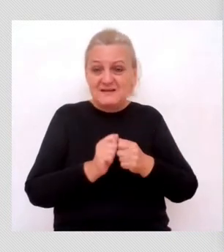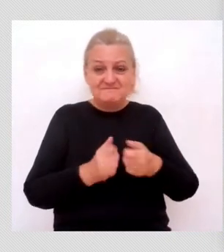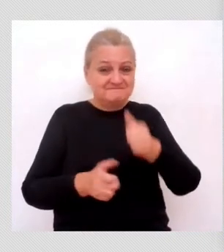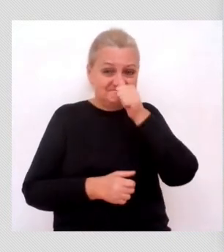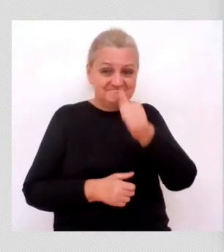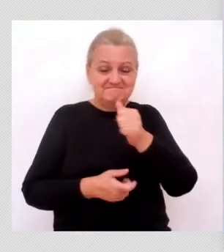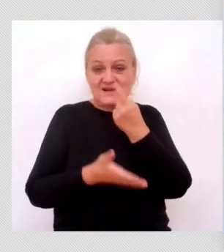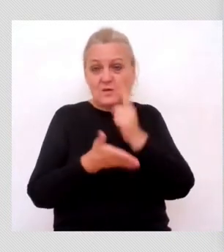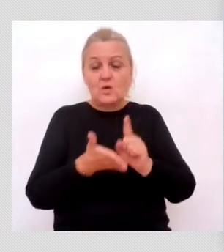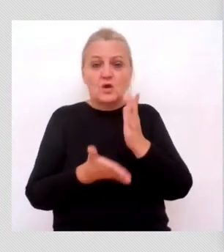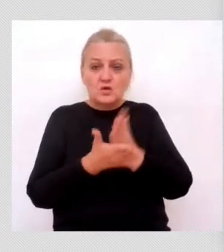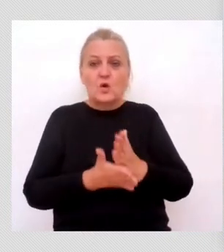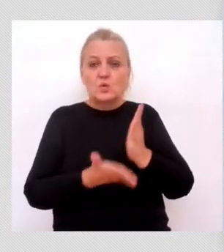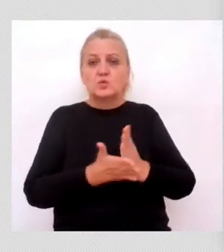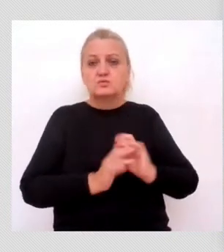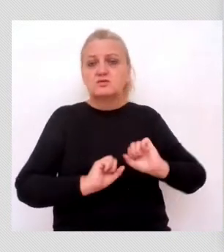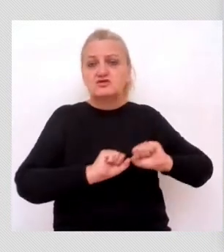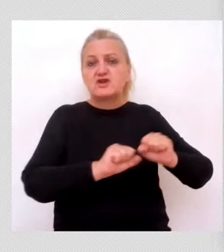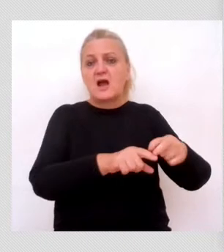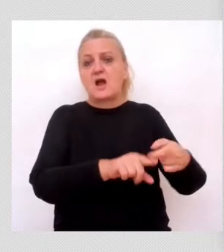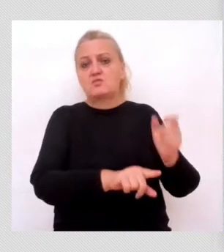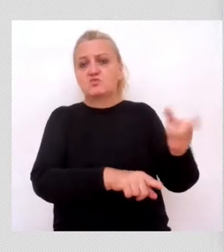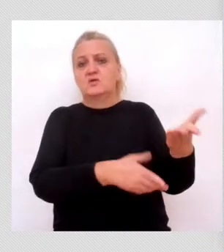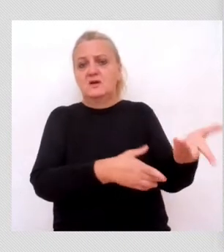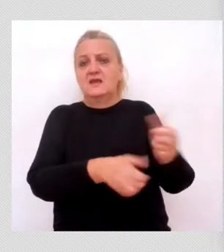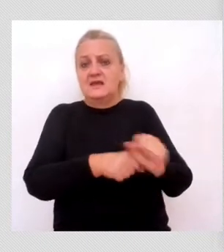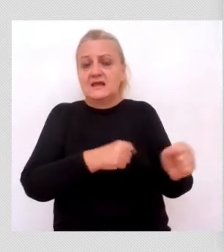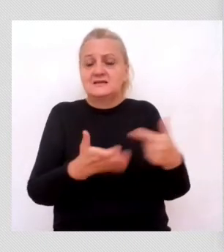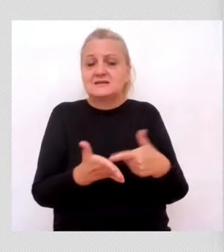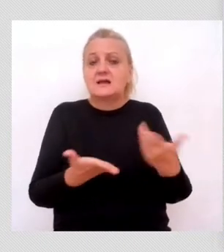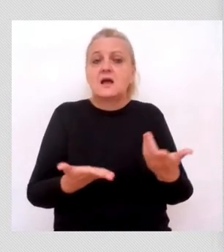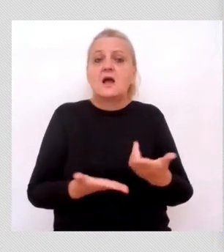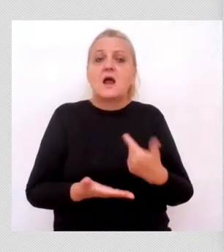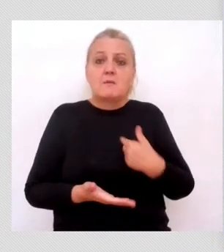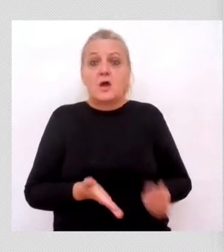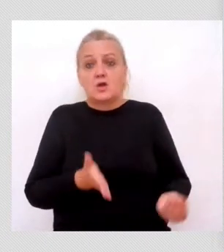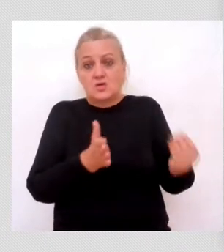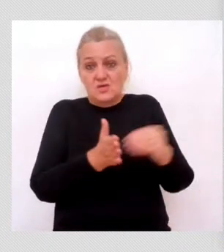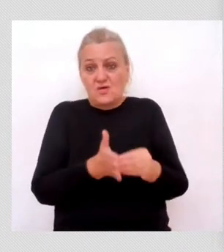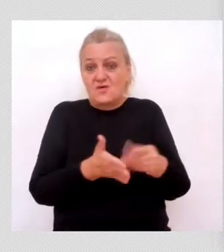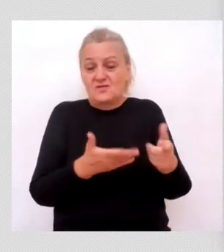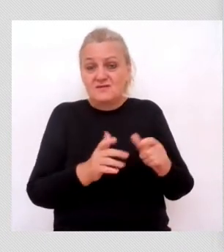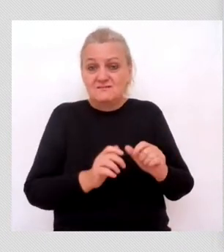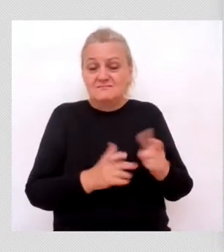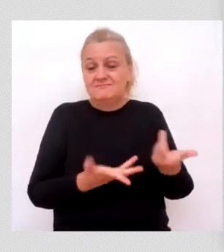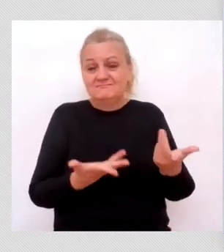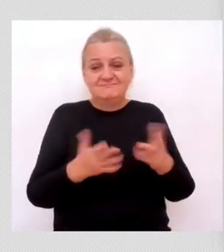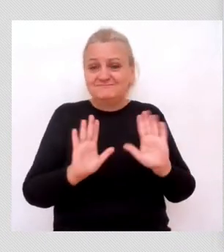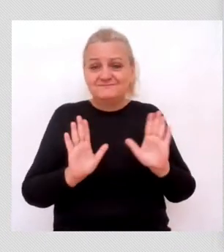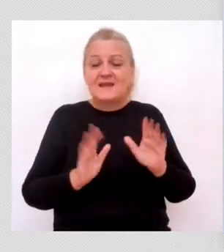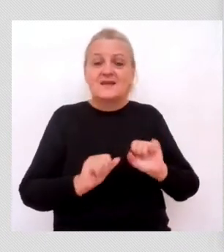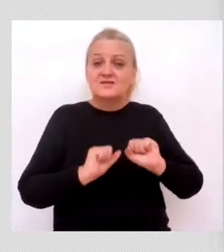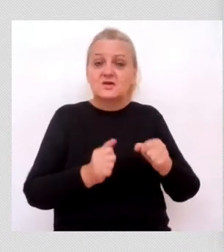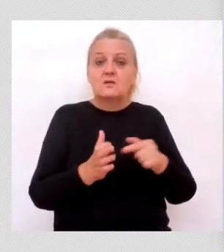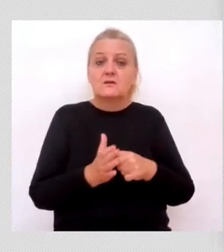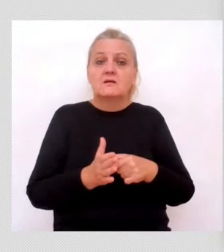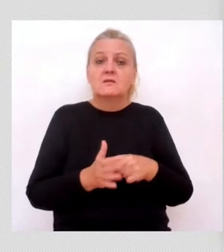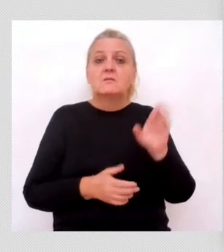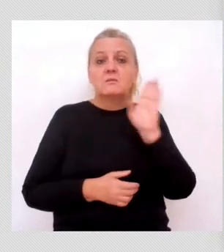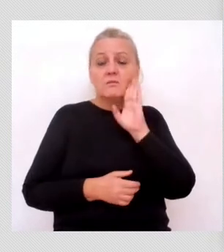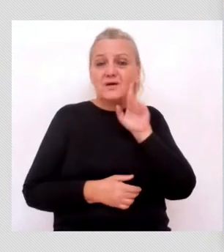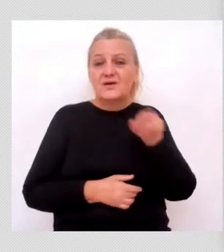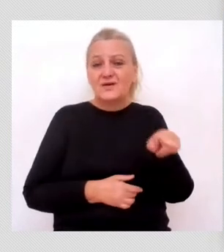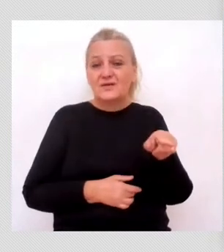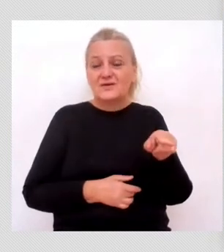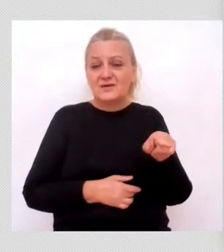znaczy, ta maszyna już jest rozpędzona, to się już dzieje. Tam będzie tylko dolewane paliwo, żeby to działało i smarowane